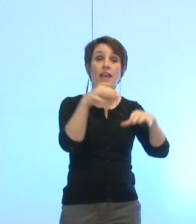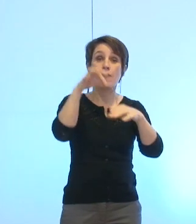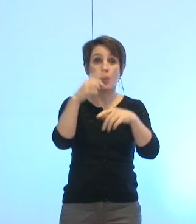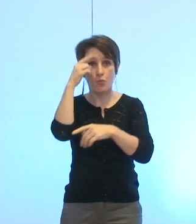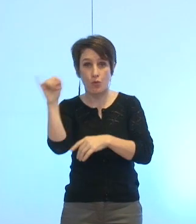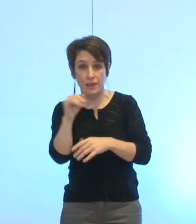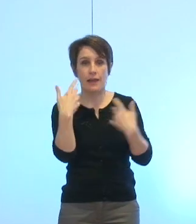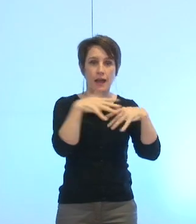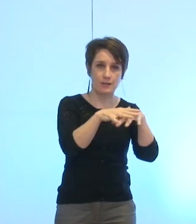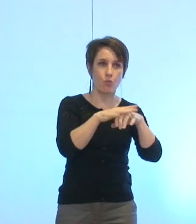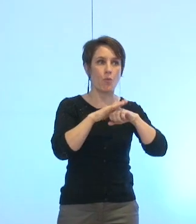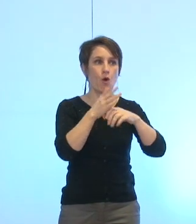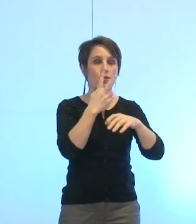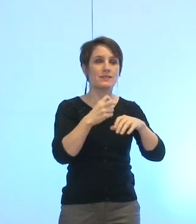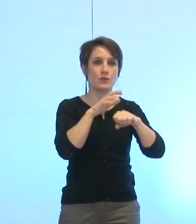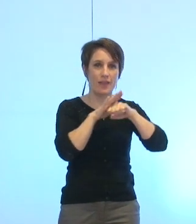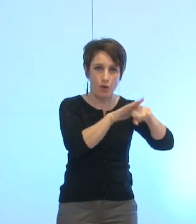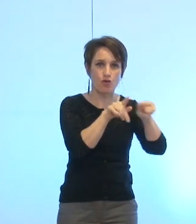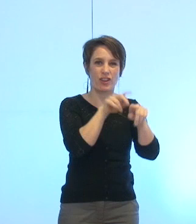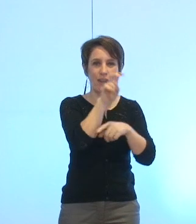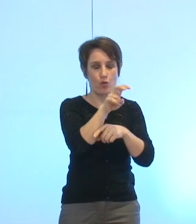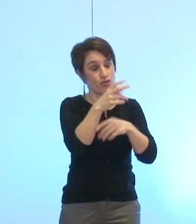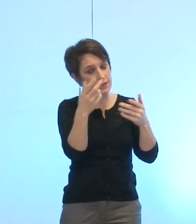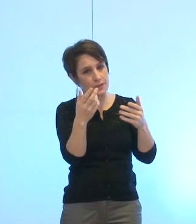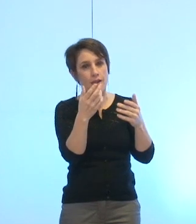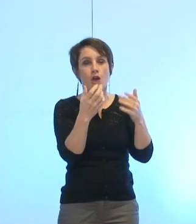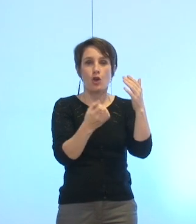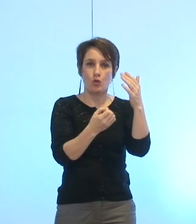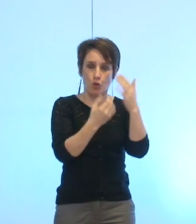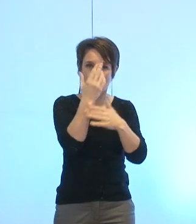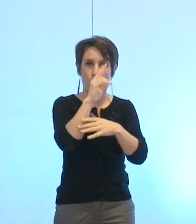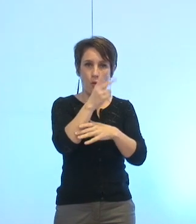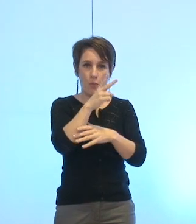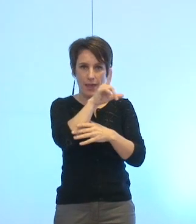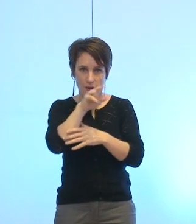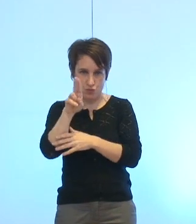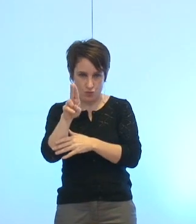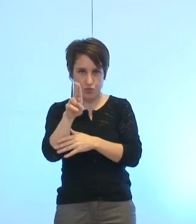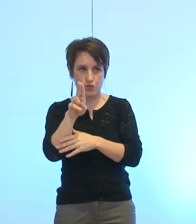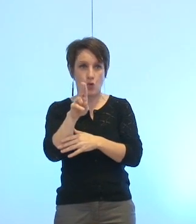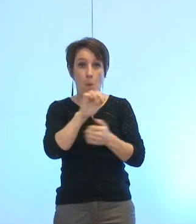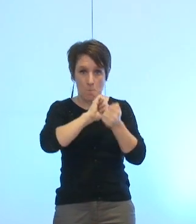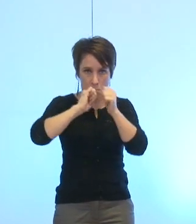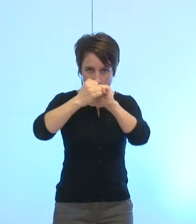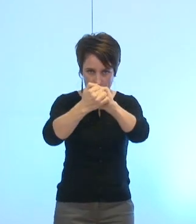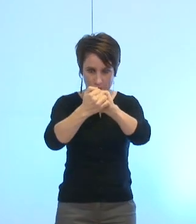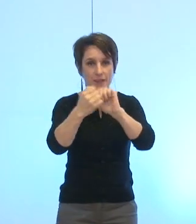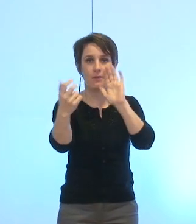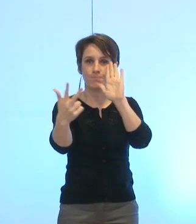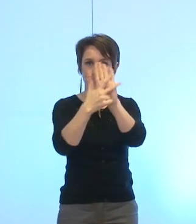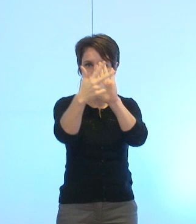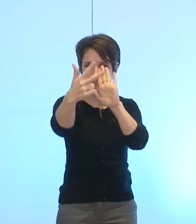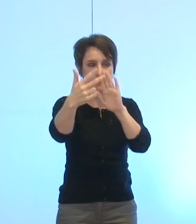rassemblement citoyens de la gauche et des écologistes cette délibération donc le nouveau plan local de l'urbanisme modifié est